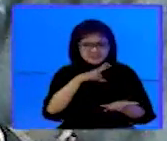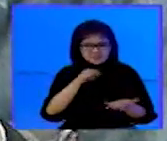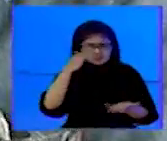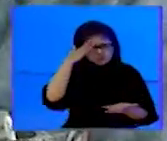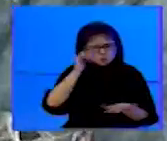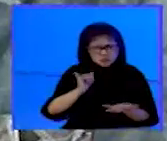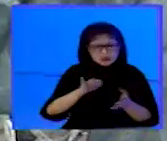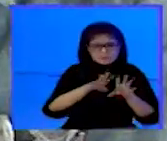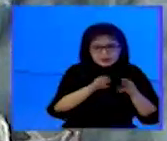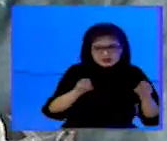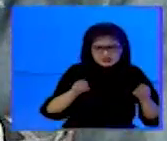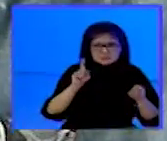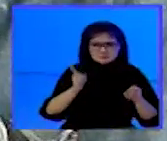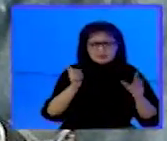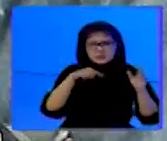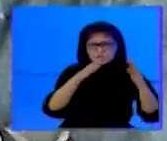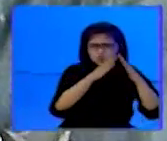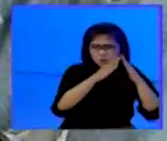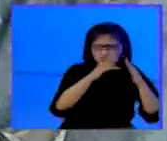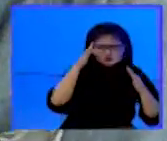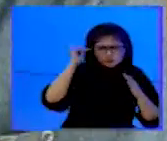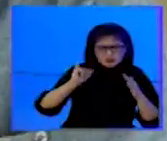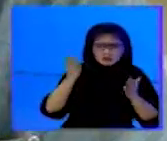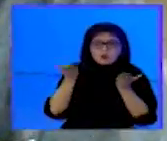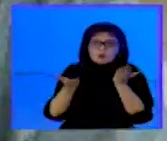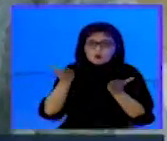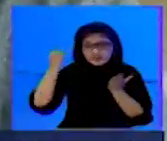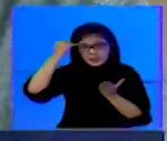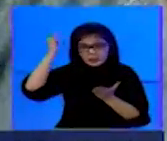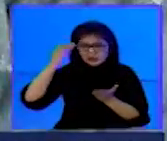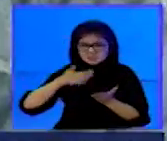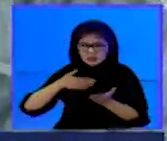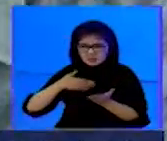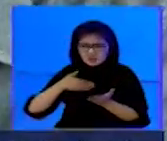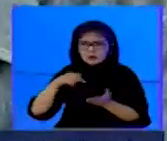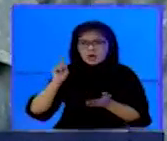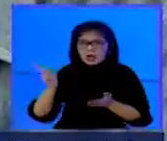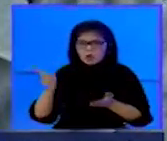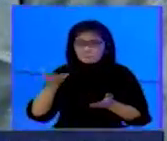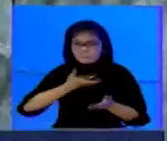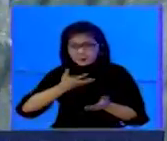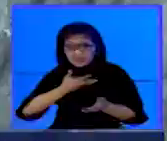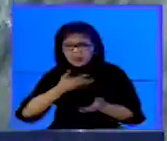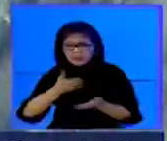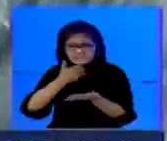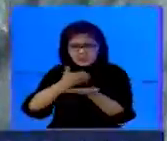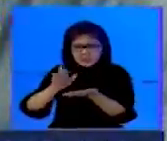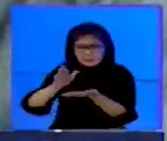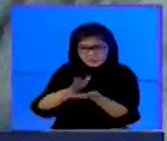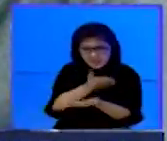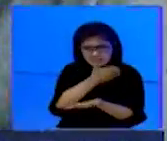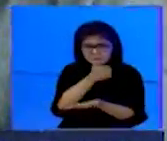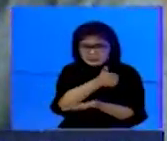pekerjaan sepenuhnya dari rumah. Mungkin saran saya sih buat sektor-sektor yang bisa membagi pekerjaannya di rumah, alangkah